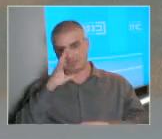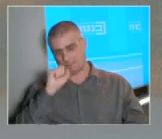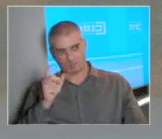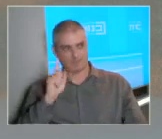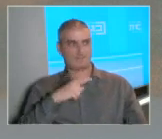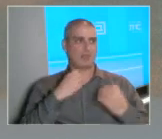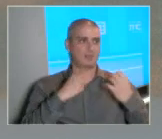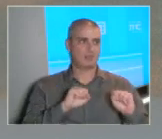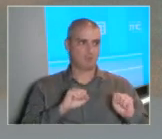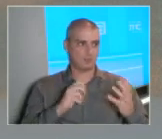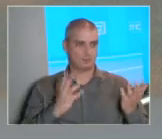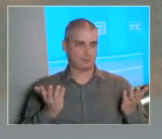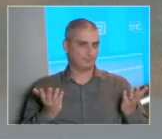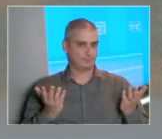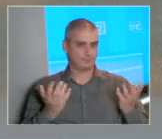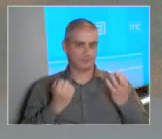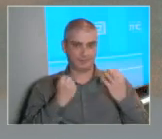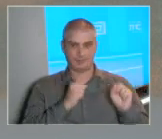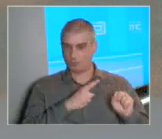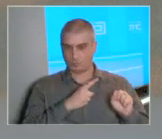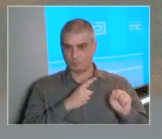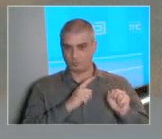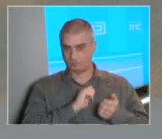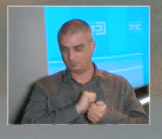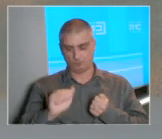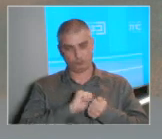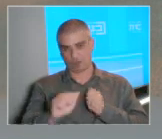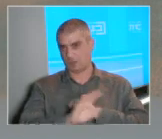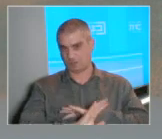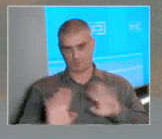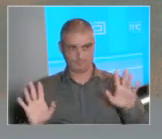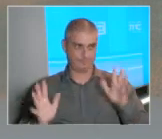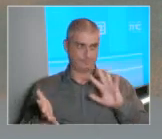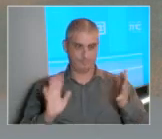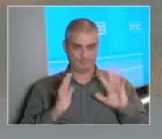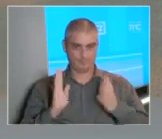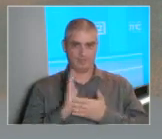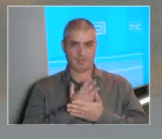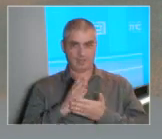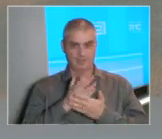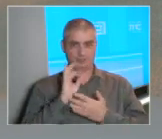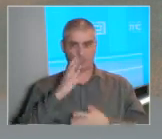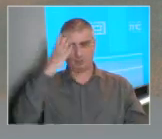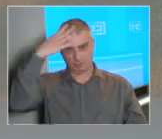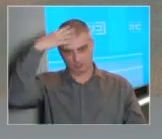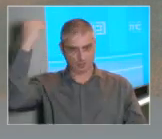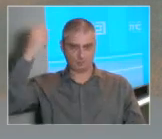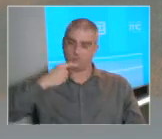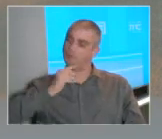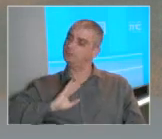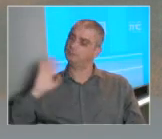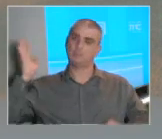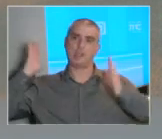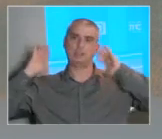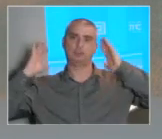רפובליקנים לדמוקרטים. הדמוקרטים שוחטים פחות או יותר את ההחלטה הזאת של טראמפ, אומרים שהיא